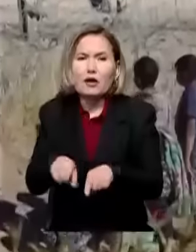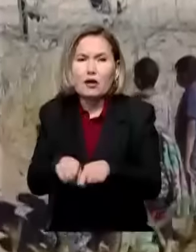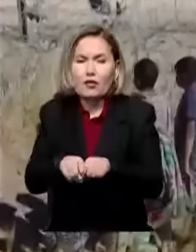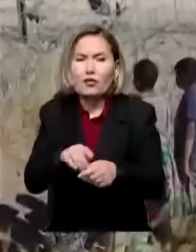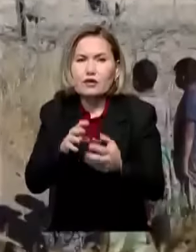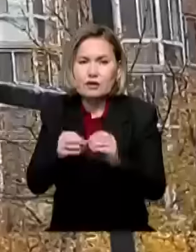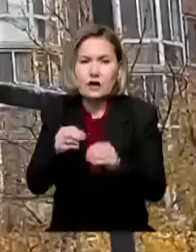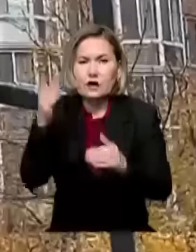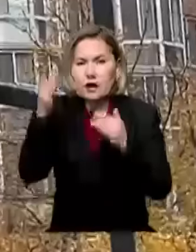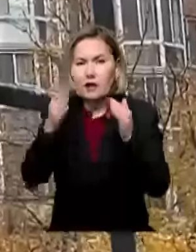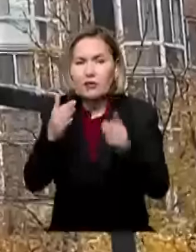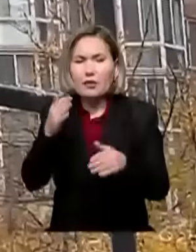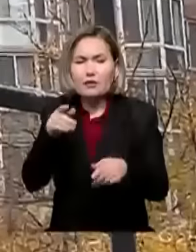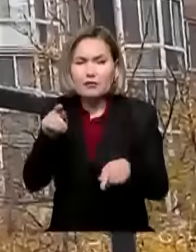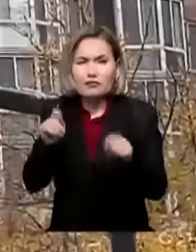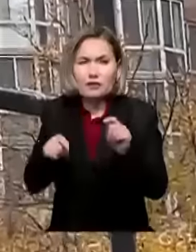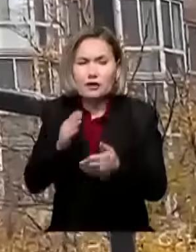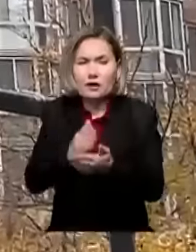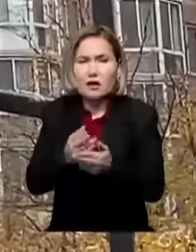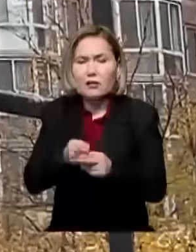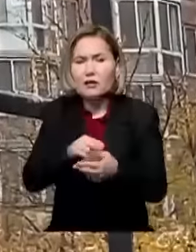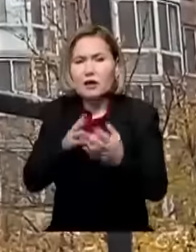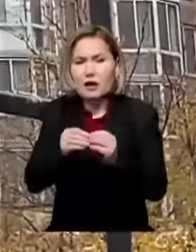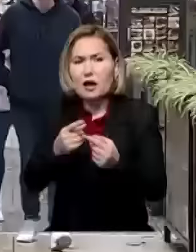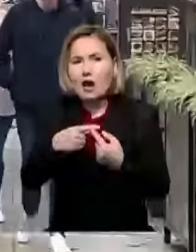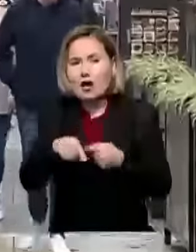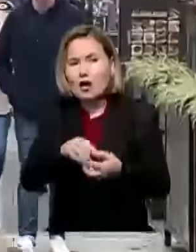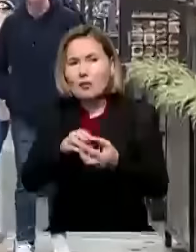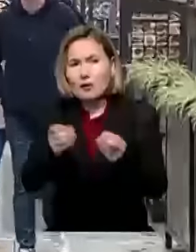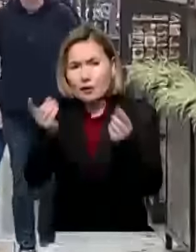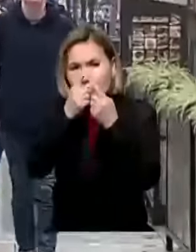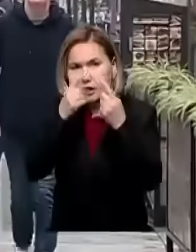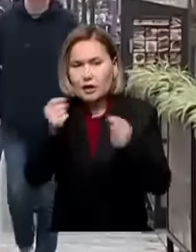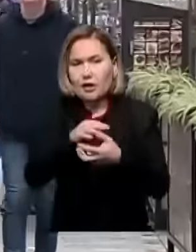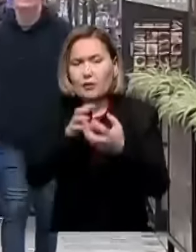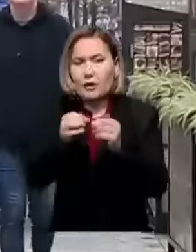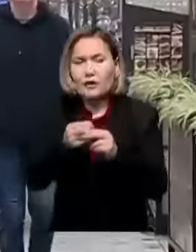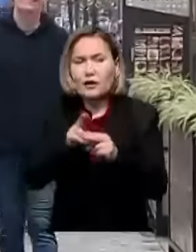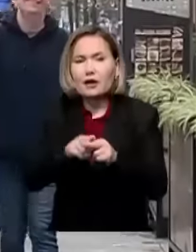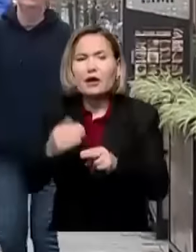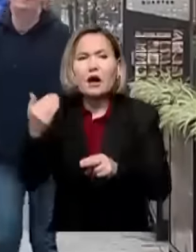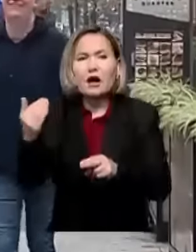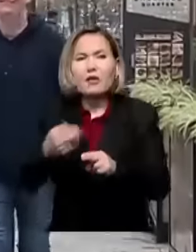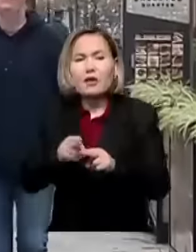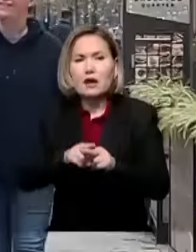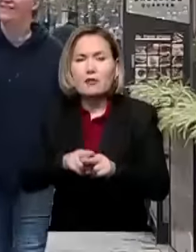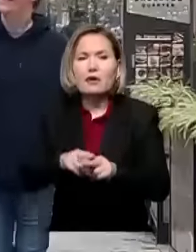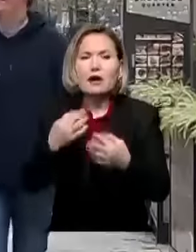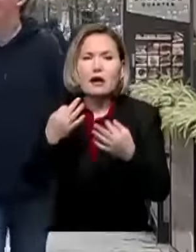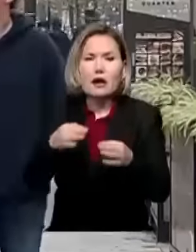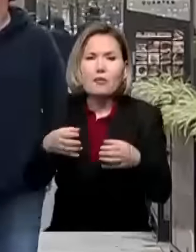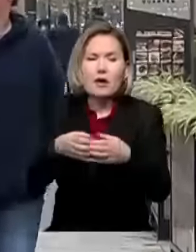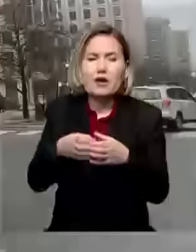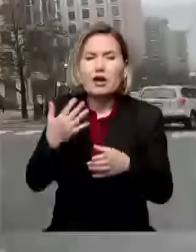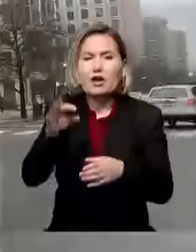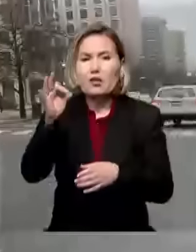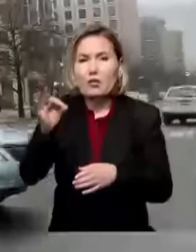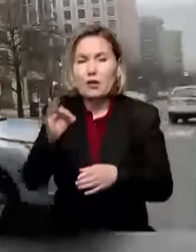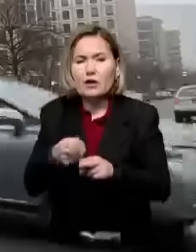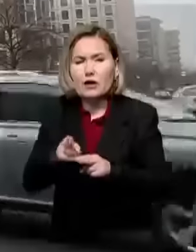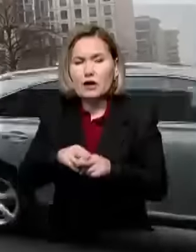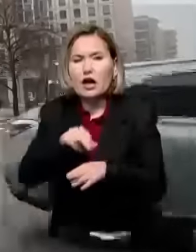кесіп келгендерді бар. Гарвардтың қаңтар айында жүргізген сауалнамасы көрсеткендей, сайлаушылар оның ішінде демократтардың